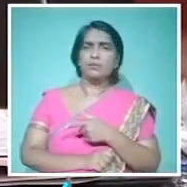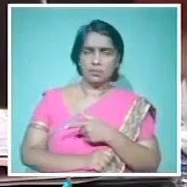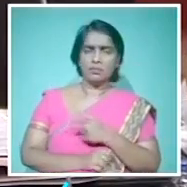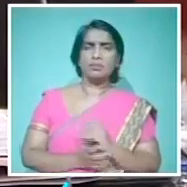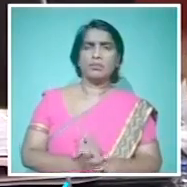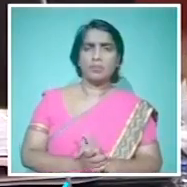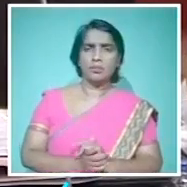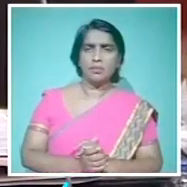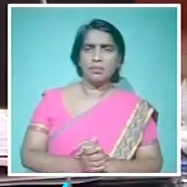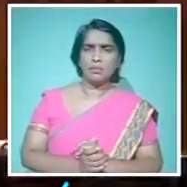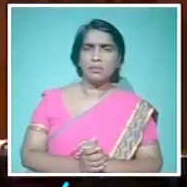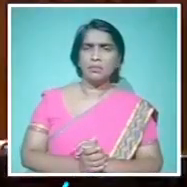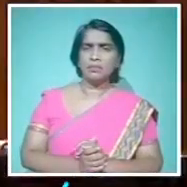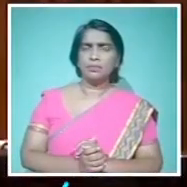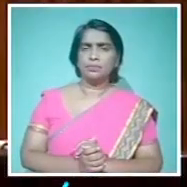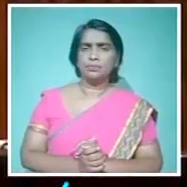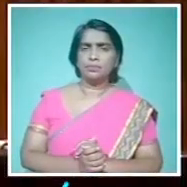प्रहारे ओमंत्य